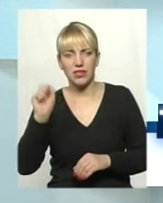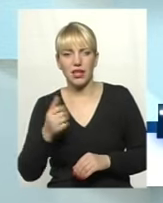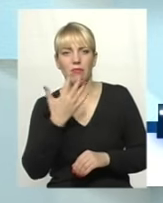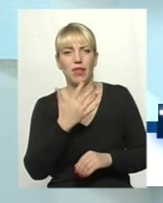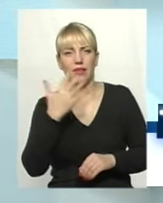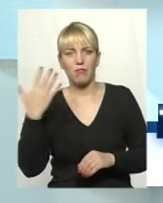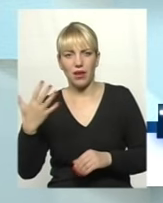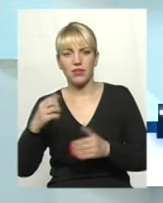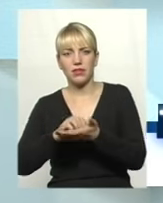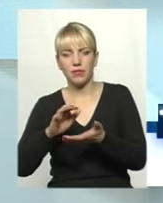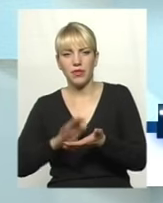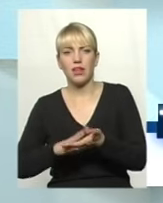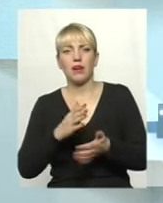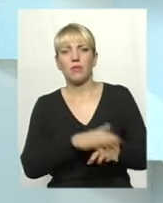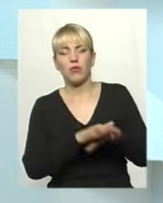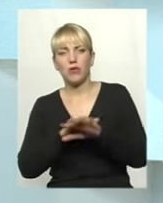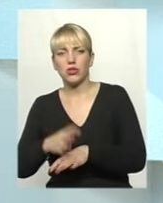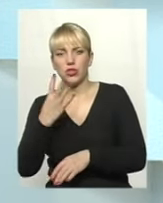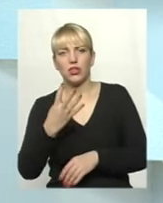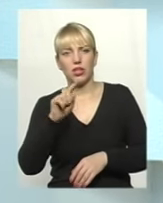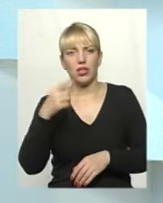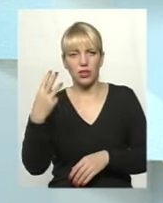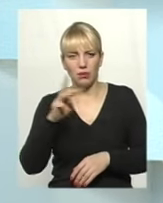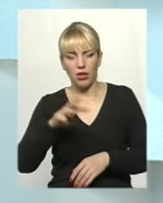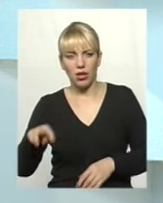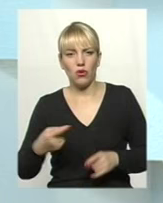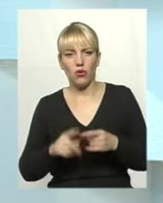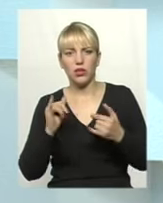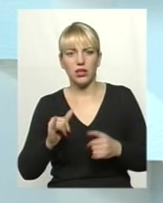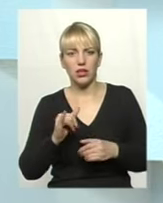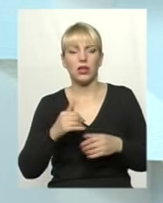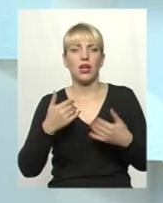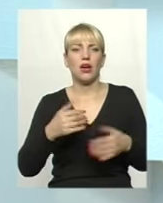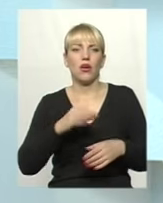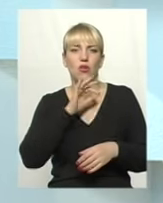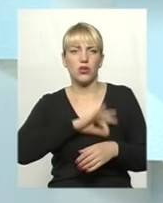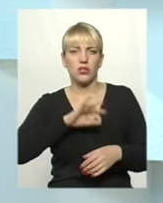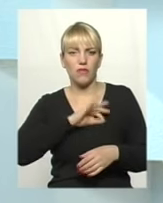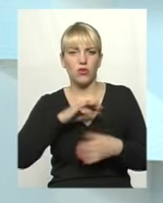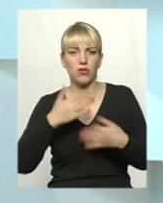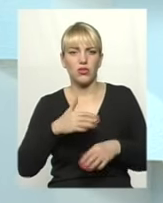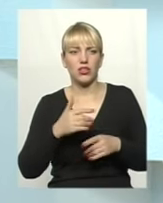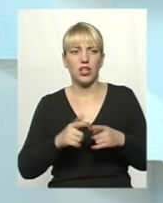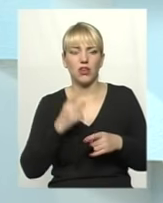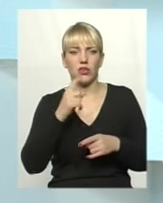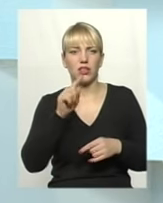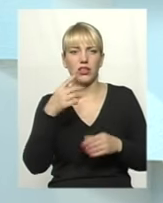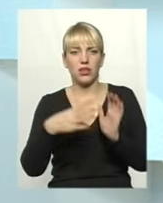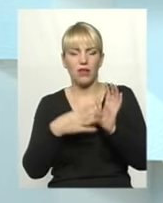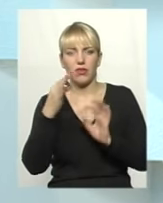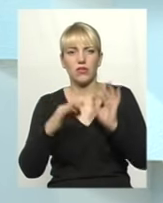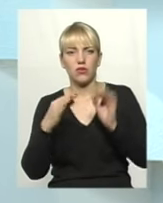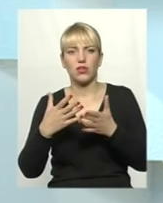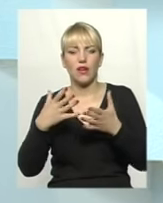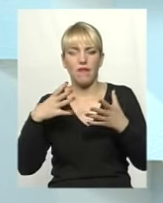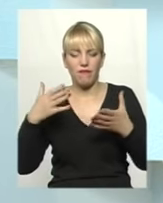5,5 мільйонів, профінансовано 4,3 мільйона, освоєно 82 тисячі або 1,9% від